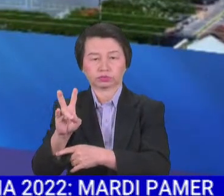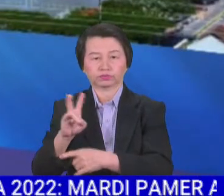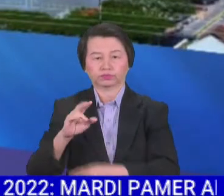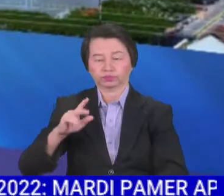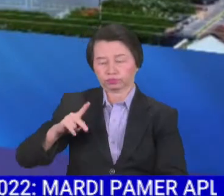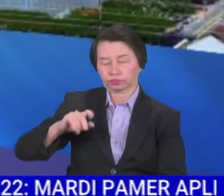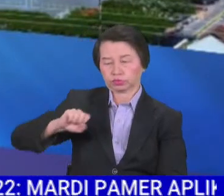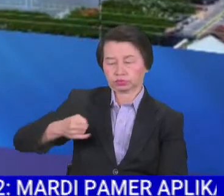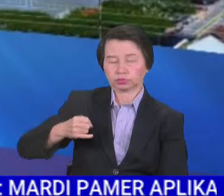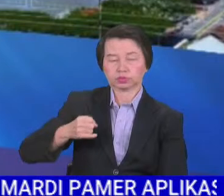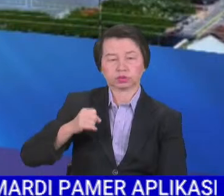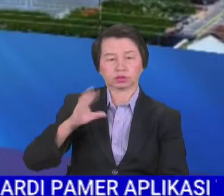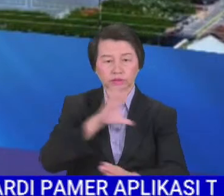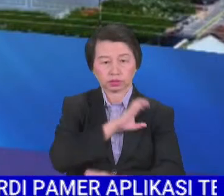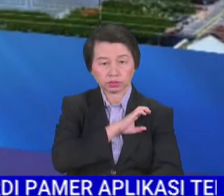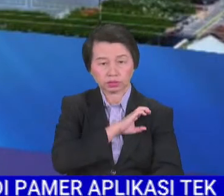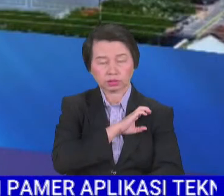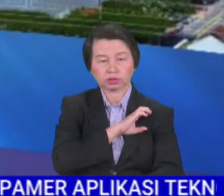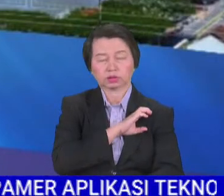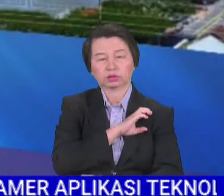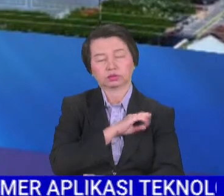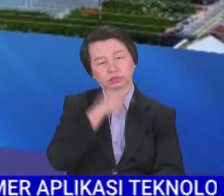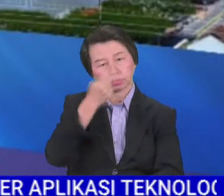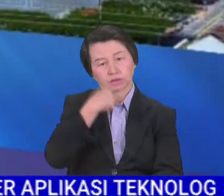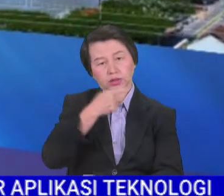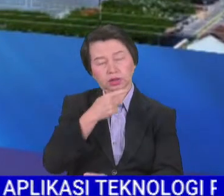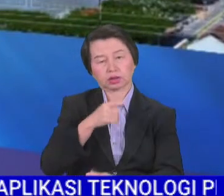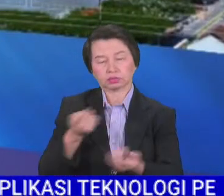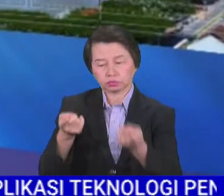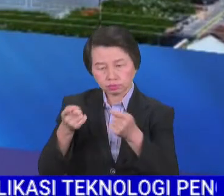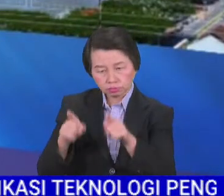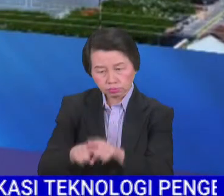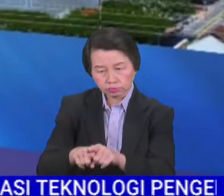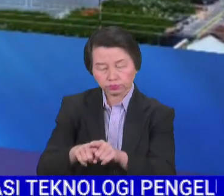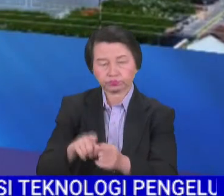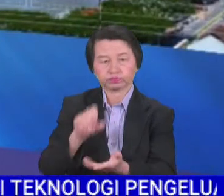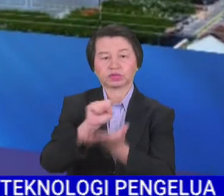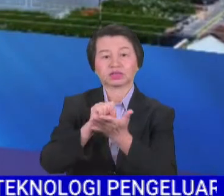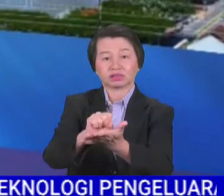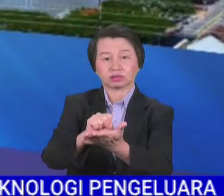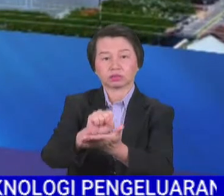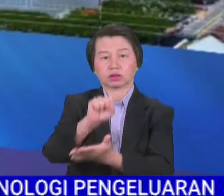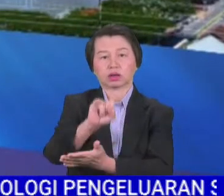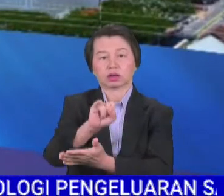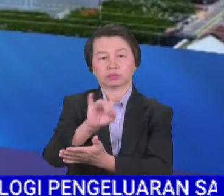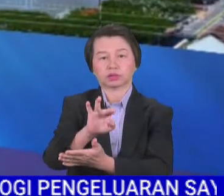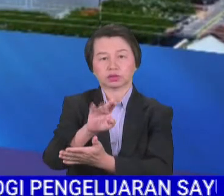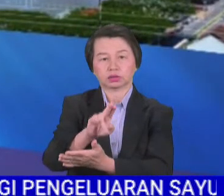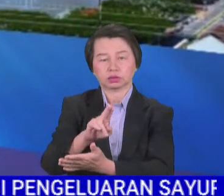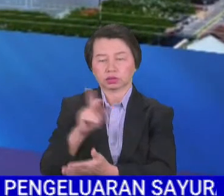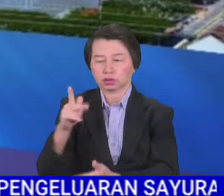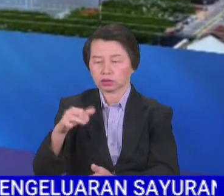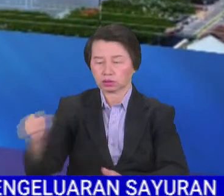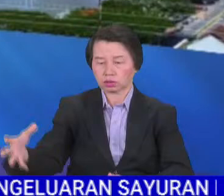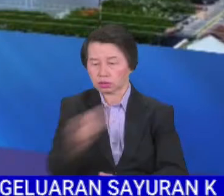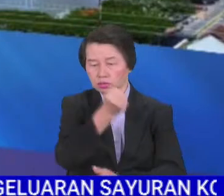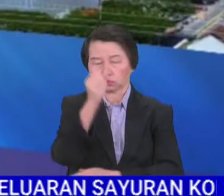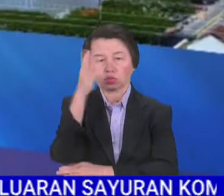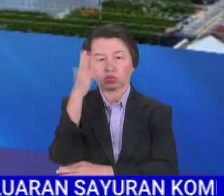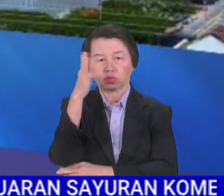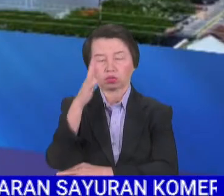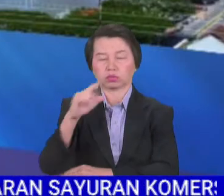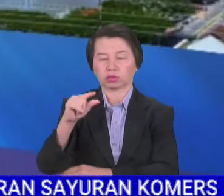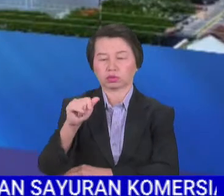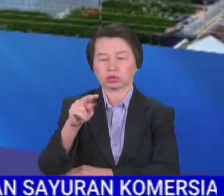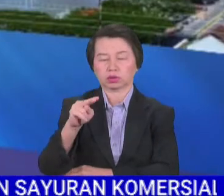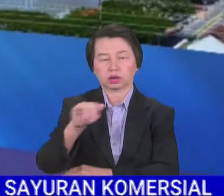Polis Sarawak Dato' Muhammad Azman Ahmad Sapri berkata, kejadian yang berlaku di Sibu itu merupakan kes rampasan pokok ganja yang